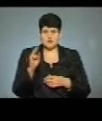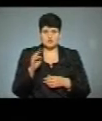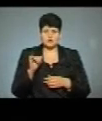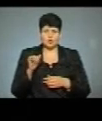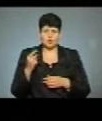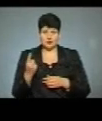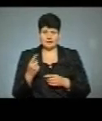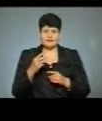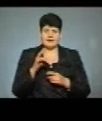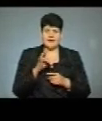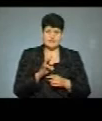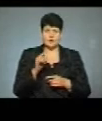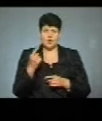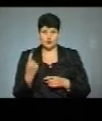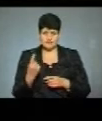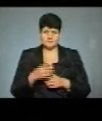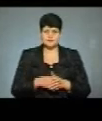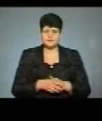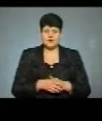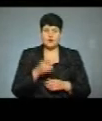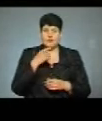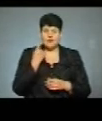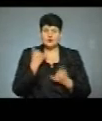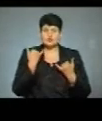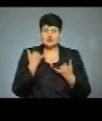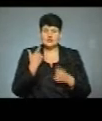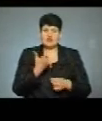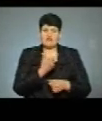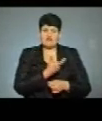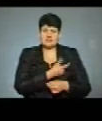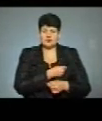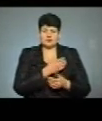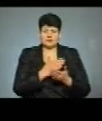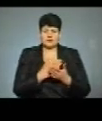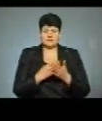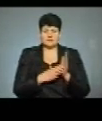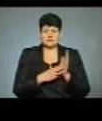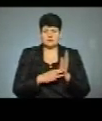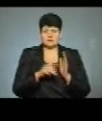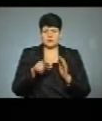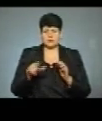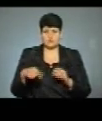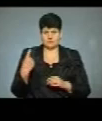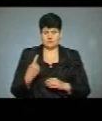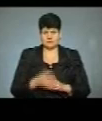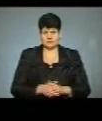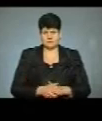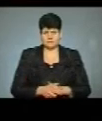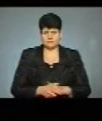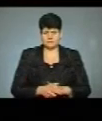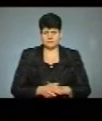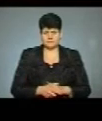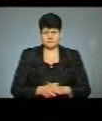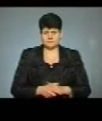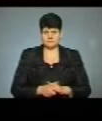АН1Н1. Володимир Паничев каже, на сьогодні вакцинованими проти грипу є близько 80% жителів області.